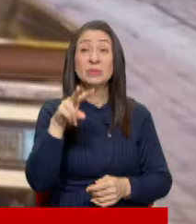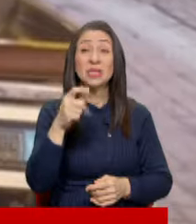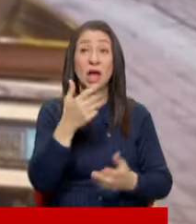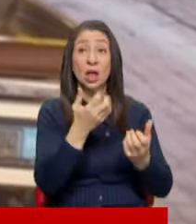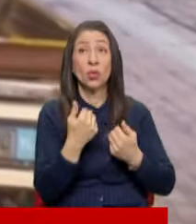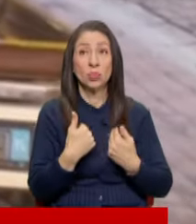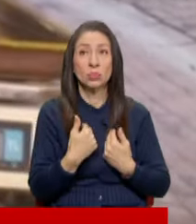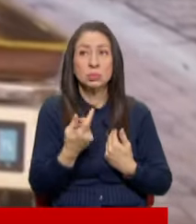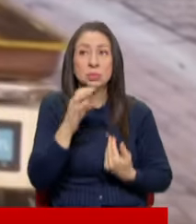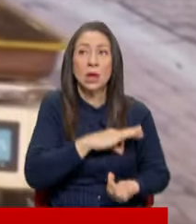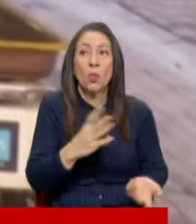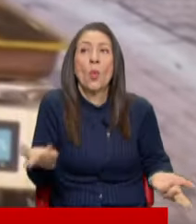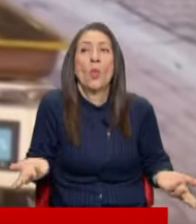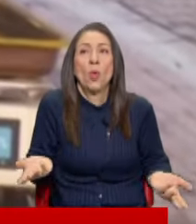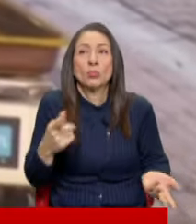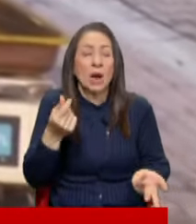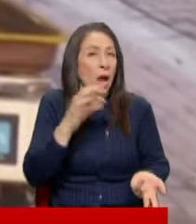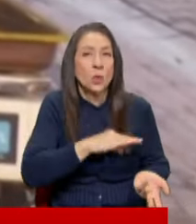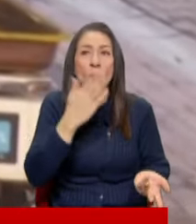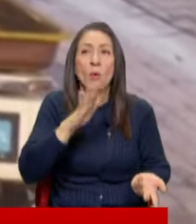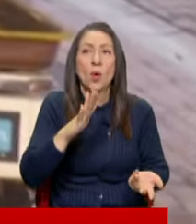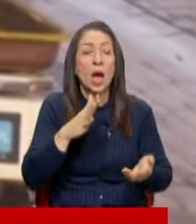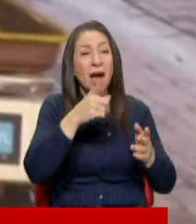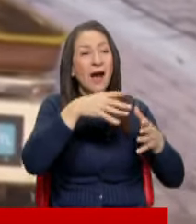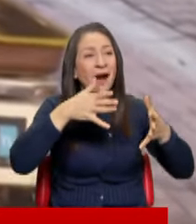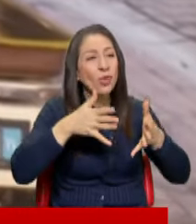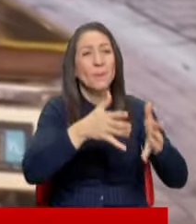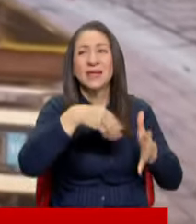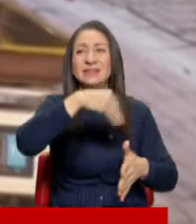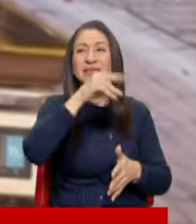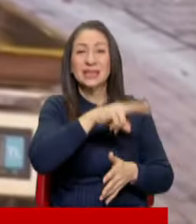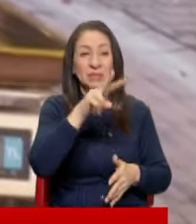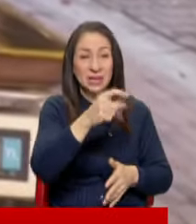bu22 y Abi şu anda para kaz K2